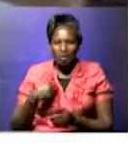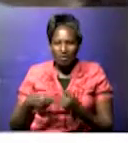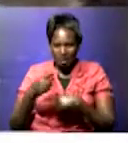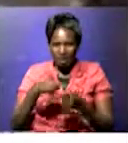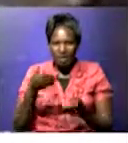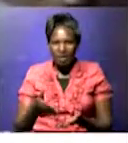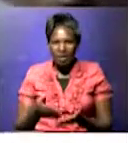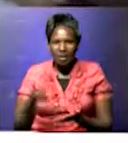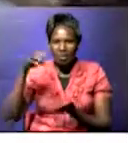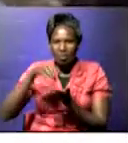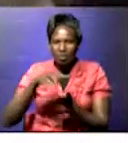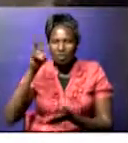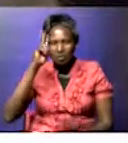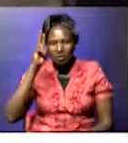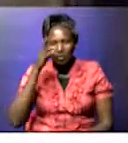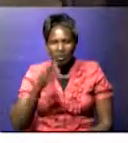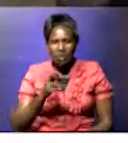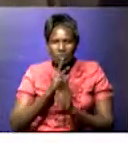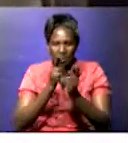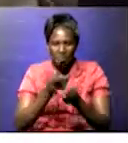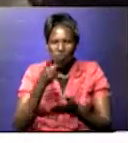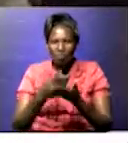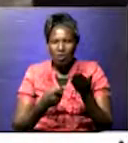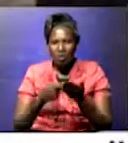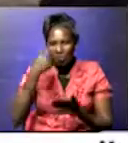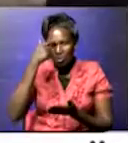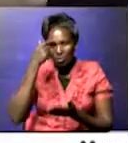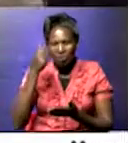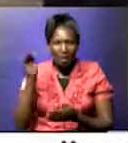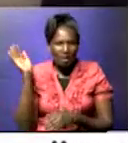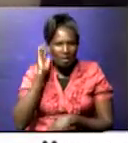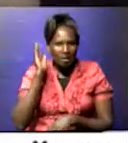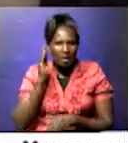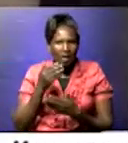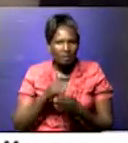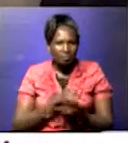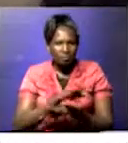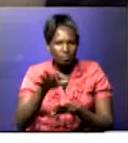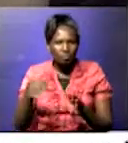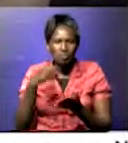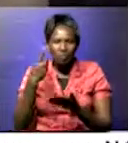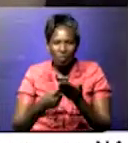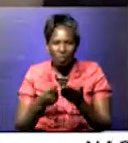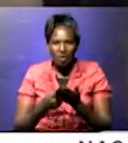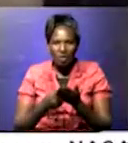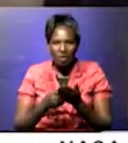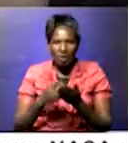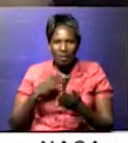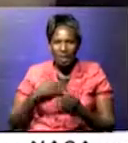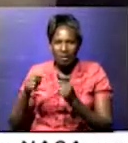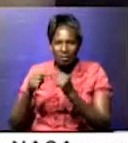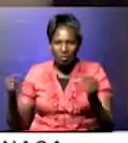hapa police station kureport kuna mambo yanaendelea na watu wa mpinzani wangu